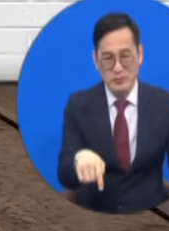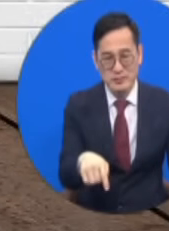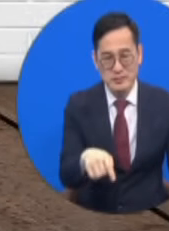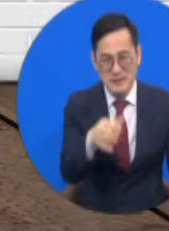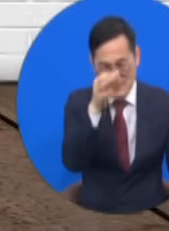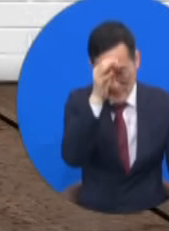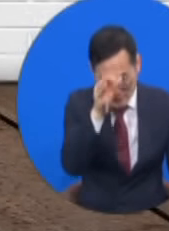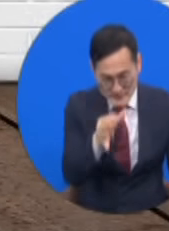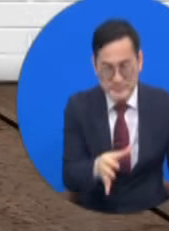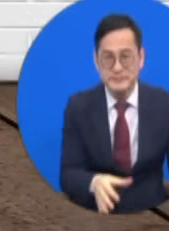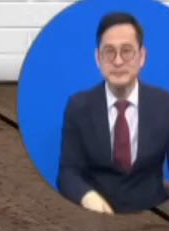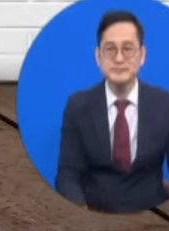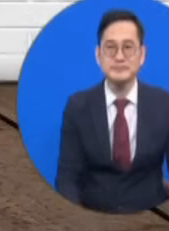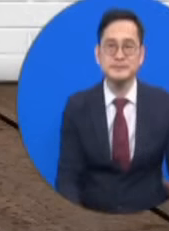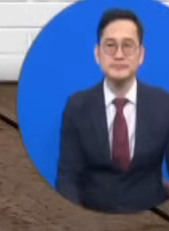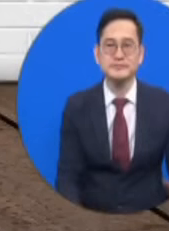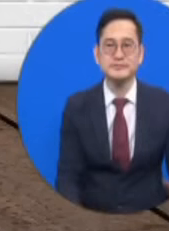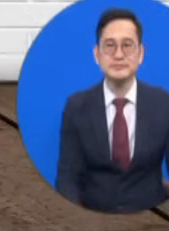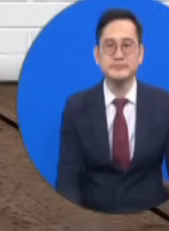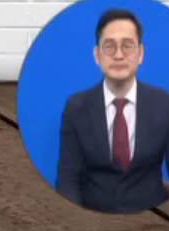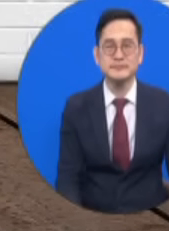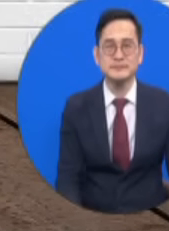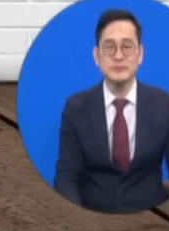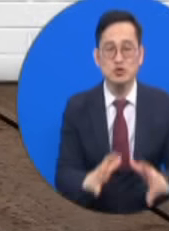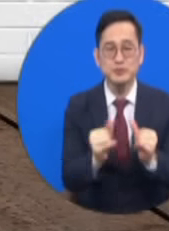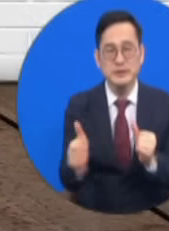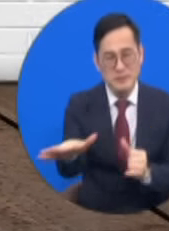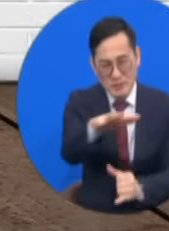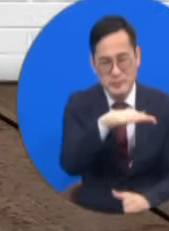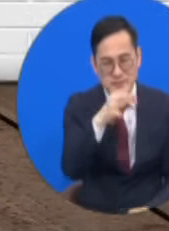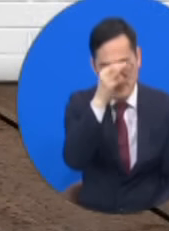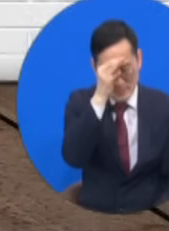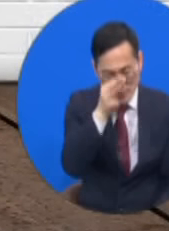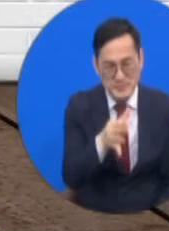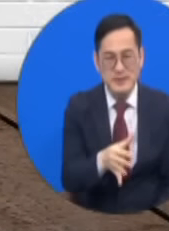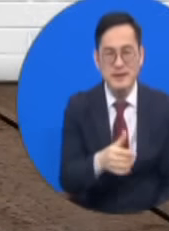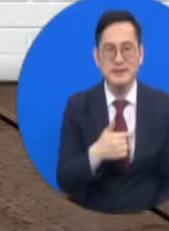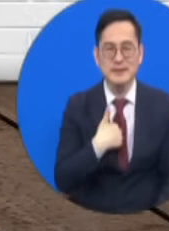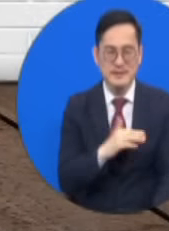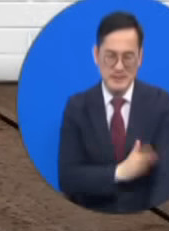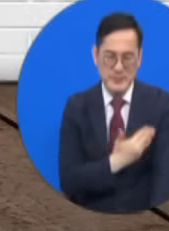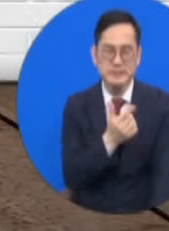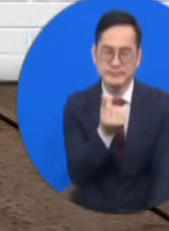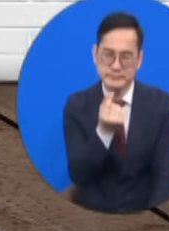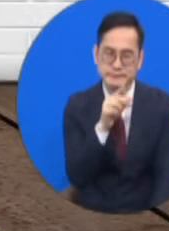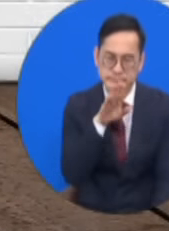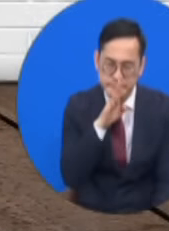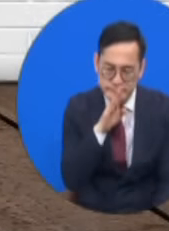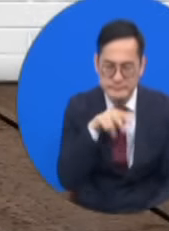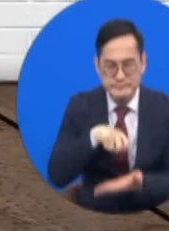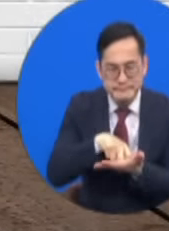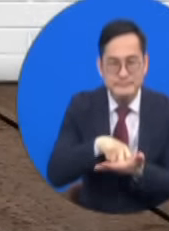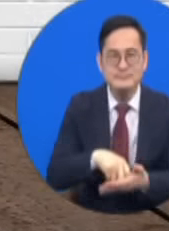결국 사과를 했습니다. 본인이 사과할 만큼 부적절한 발언을 했다라는 걸 인정한 셈입니다.